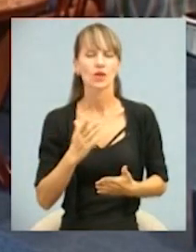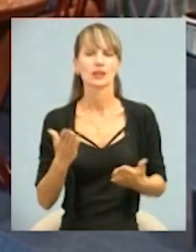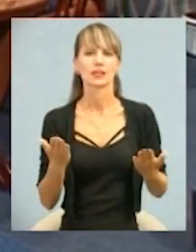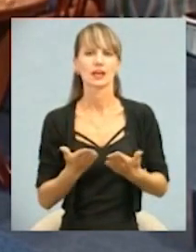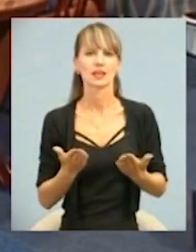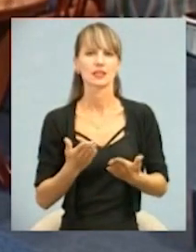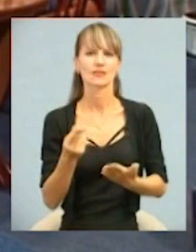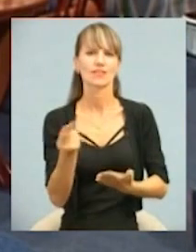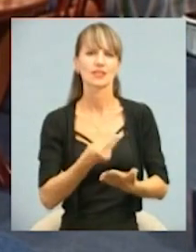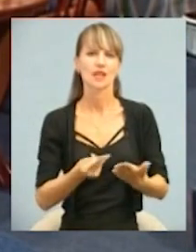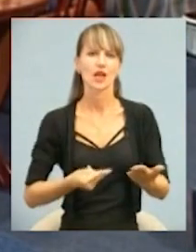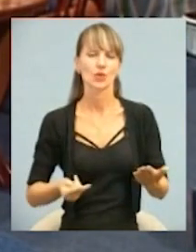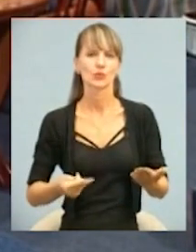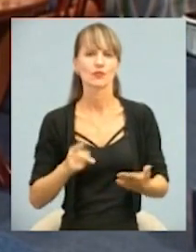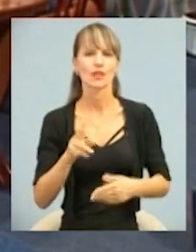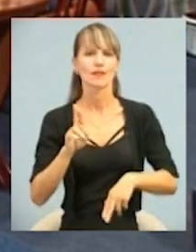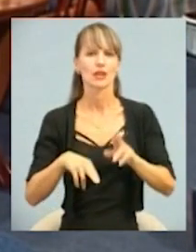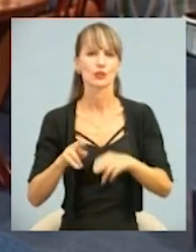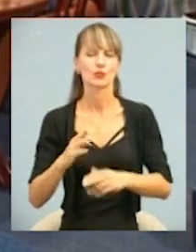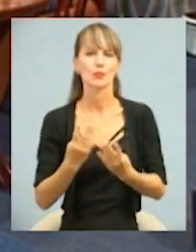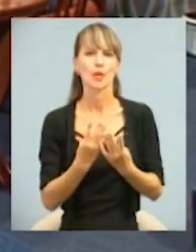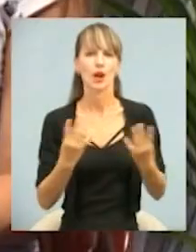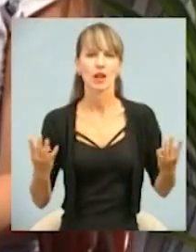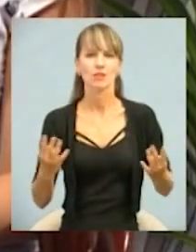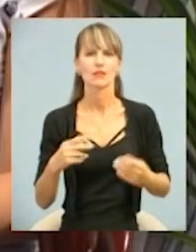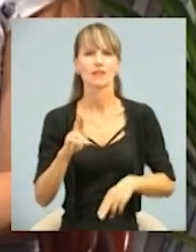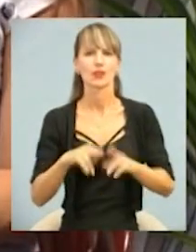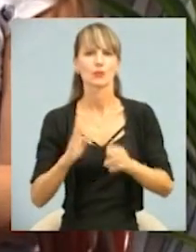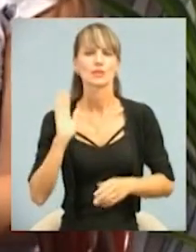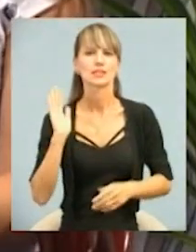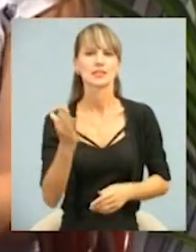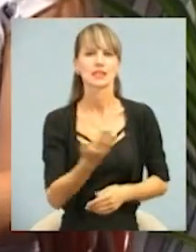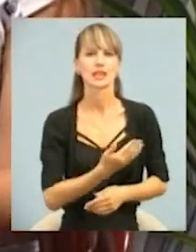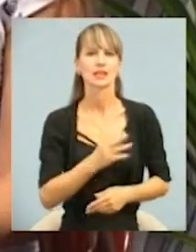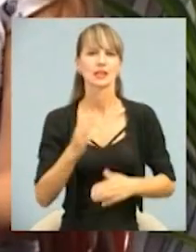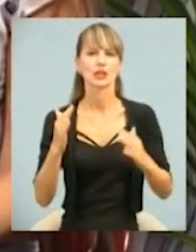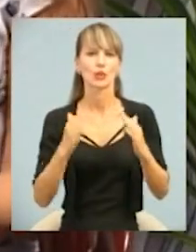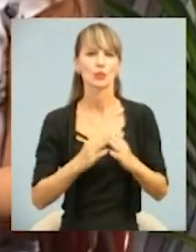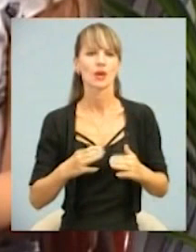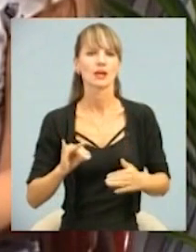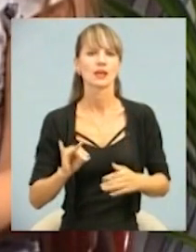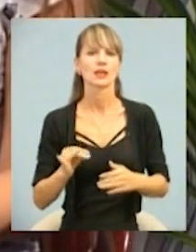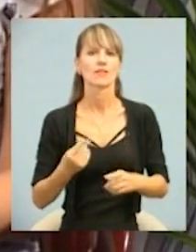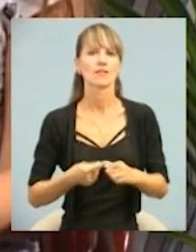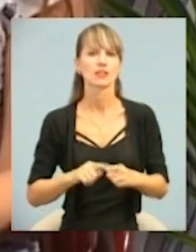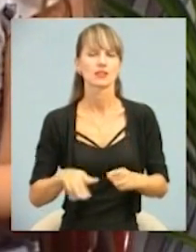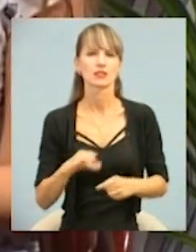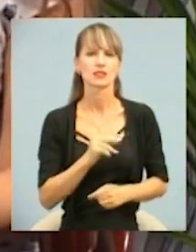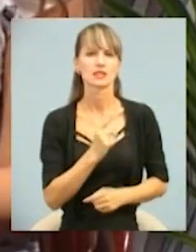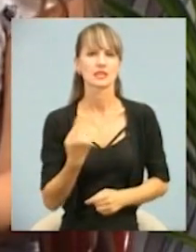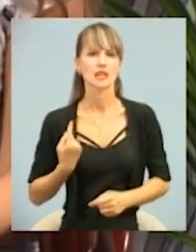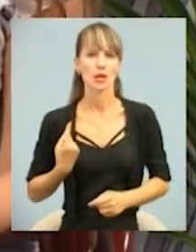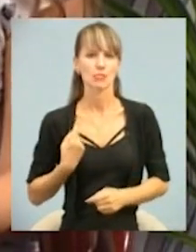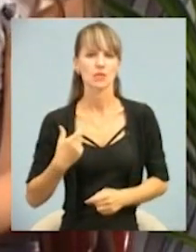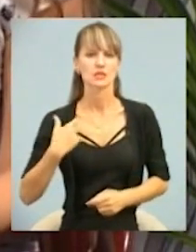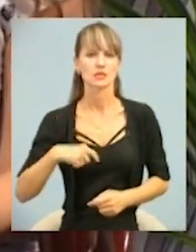певні там візерунки, малюнки. Вони фарбують паркан, вони фарбують стіни, вони фарбують будинки. І все це вони роблять самі. Тобто вони